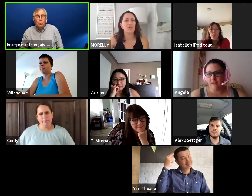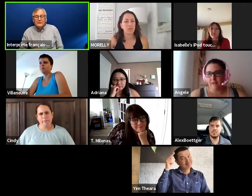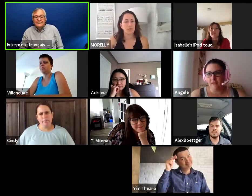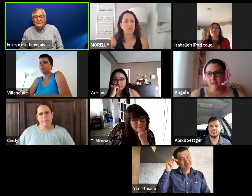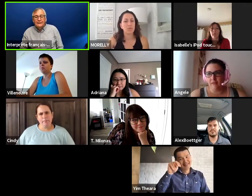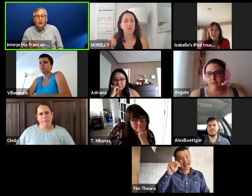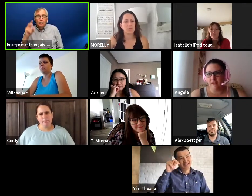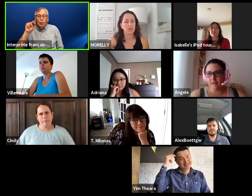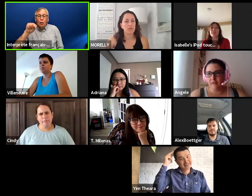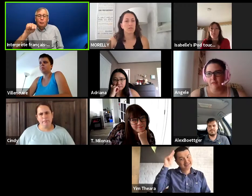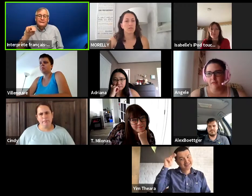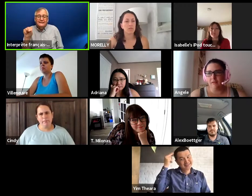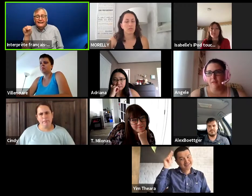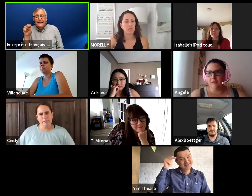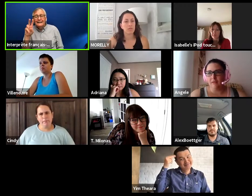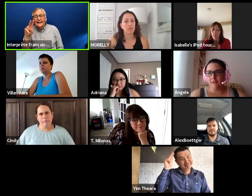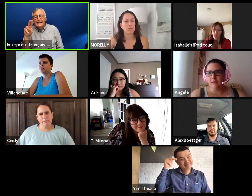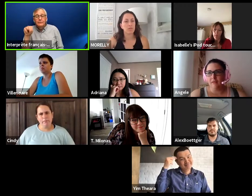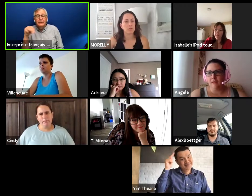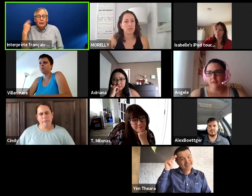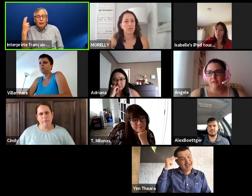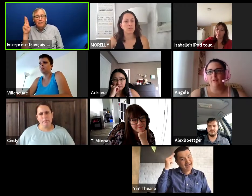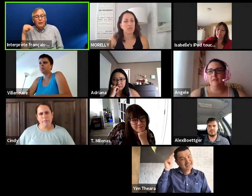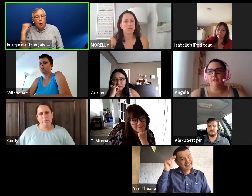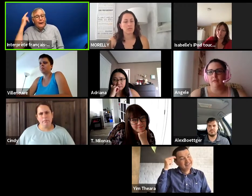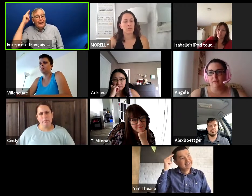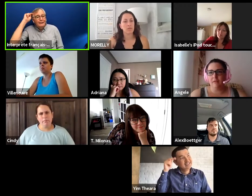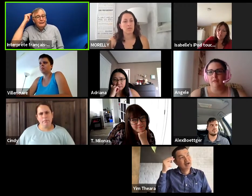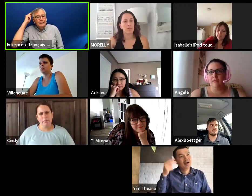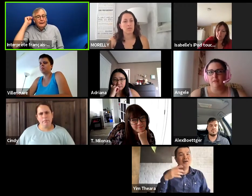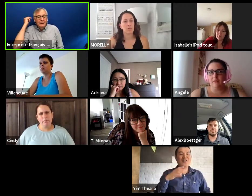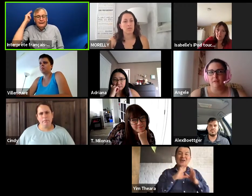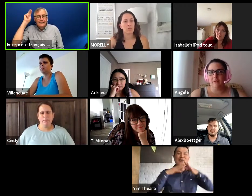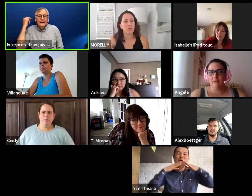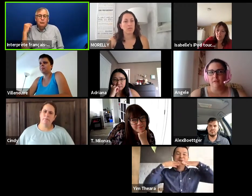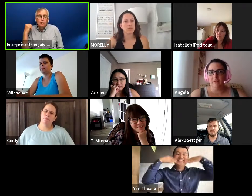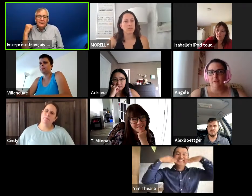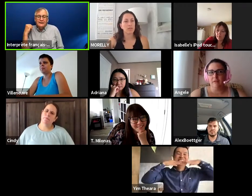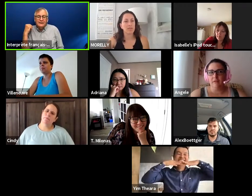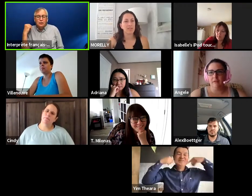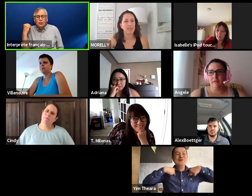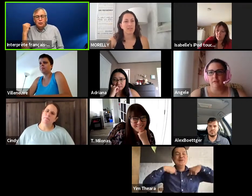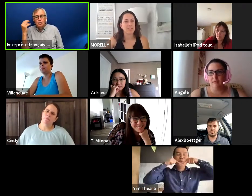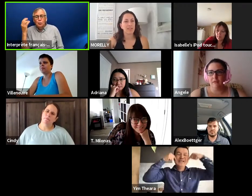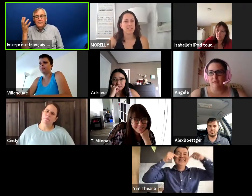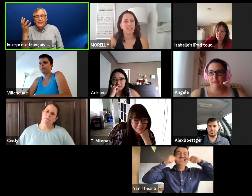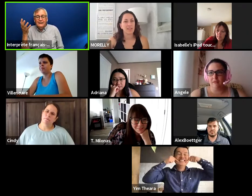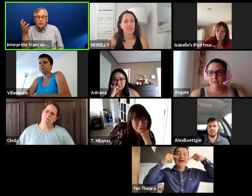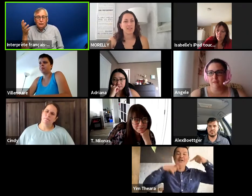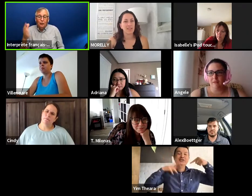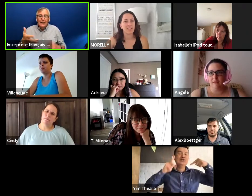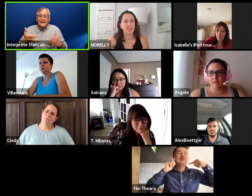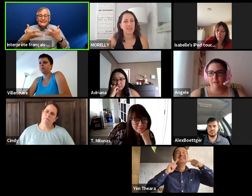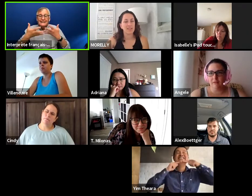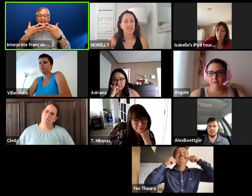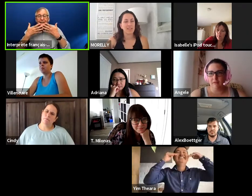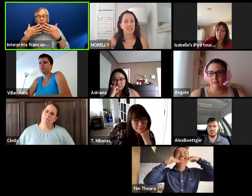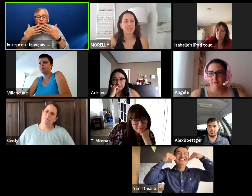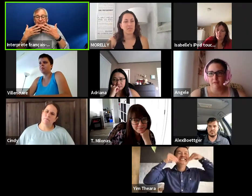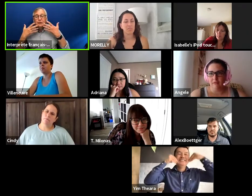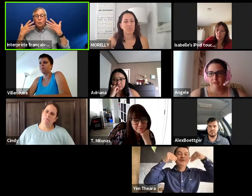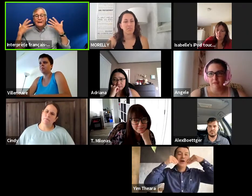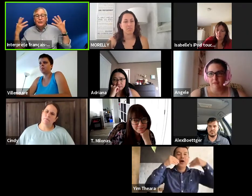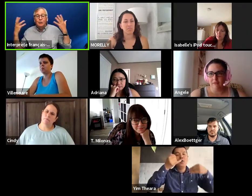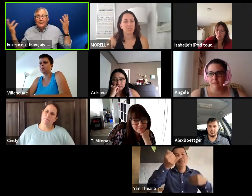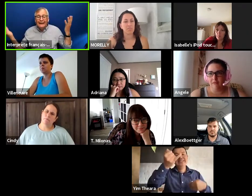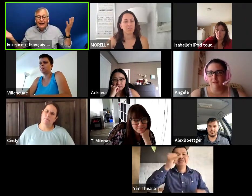correspond à son style. Donc, comme c'est Nathalie, mettons, on va faire un N qui est toujours en train de se jouer dans les cheveux. Si quelqu'un